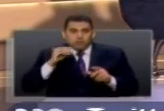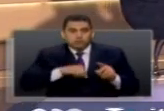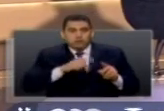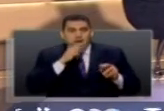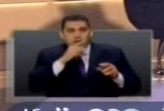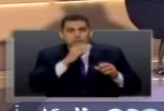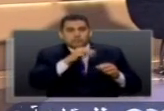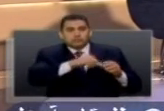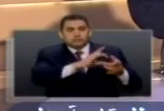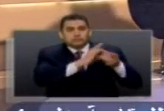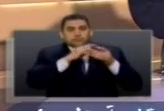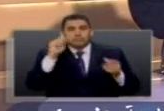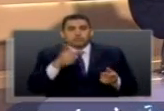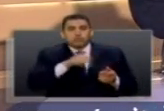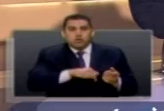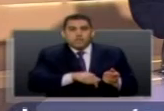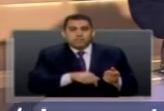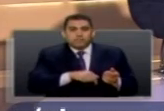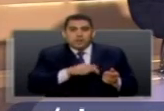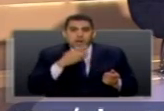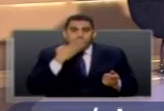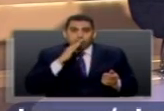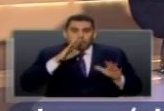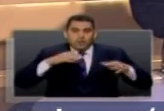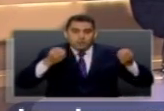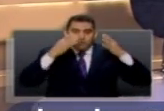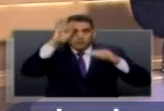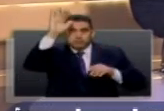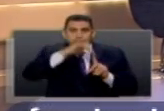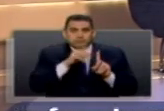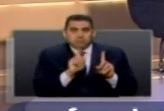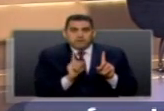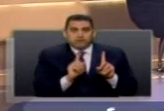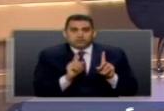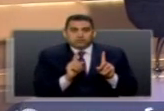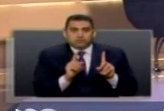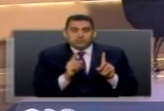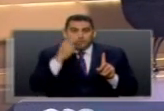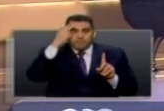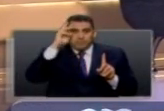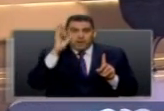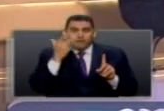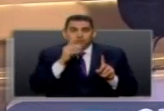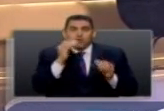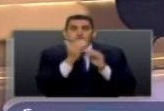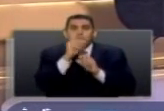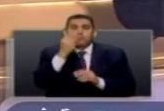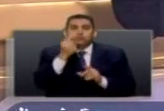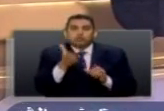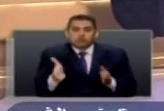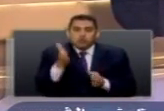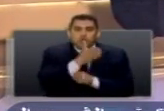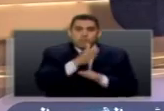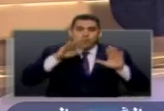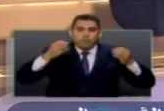جاء المؤلف في ذهنه هذا الحمد لله الواحي تاخر يبرز لنا هذا المعنى بعد نصف شهر نزل